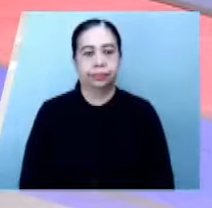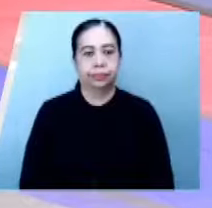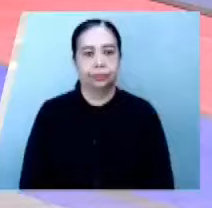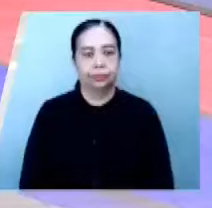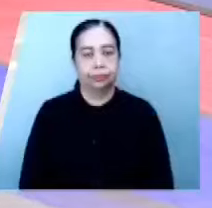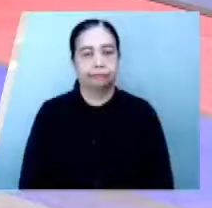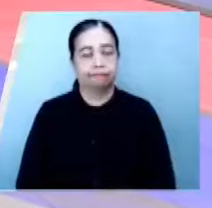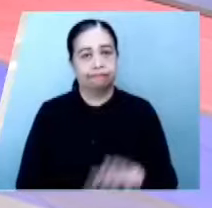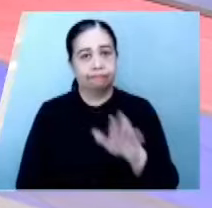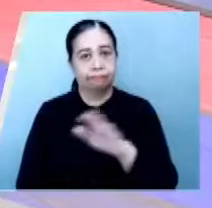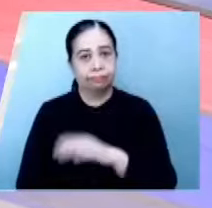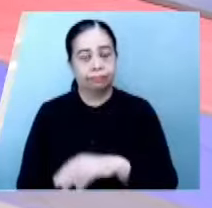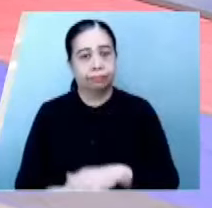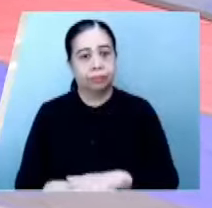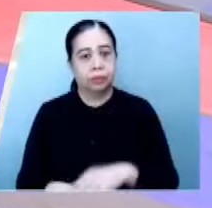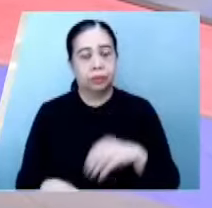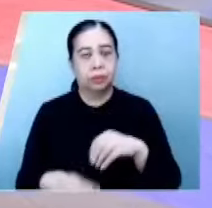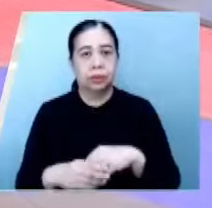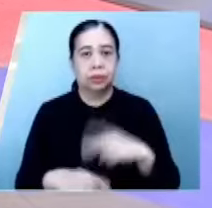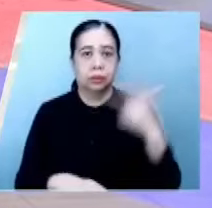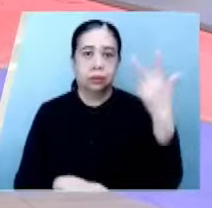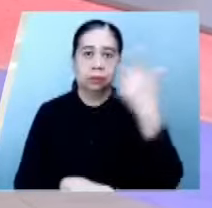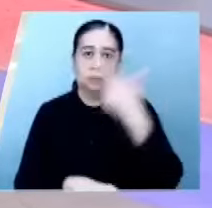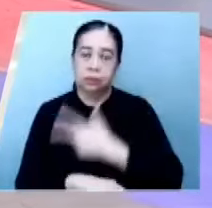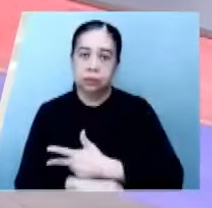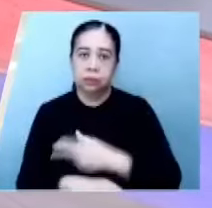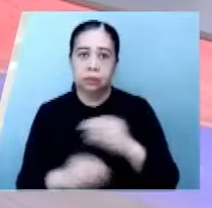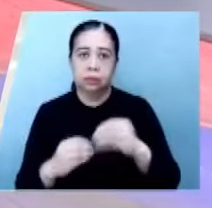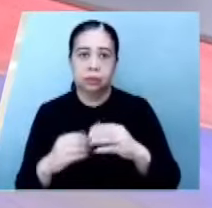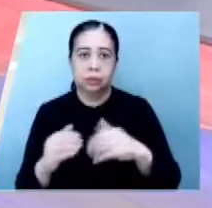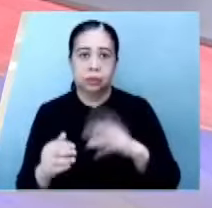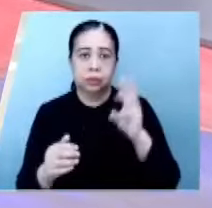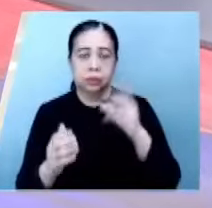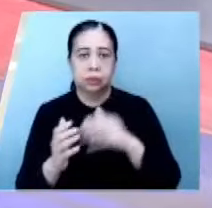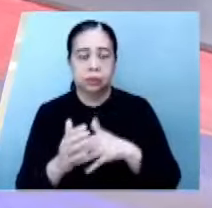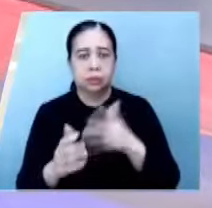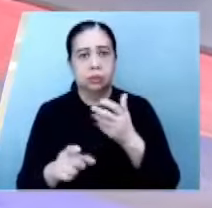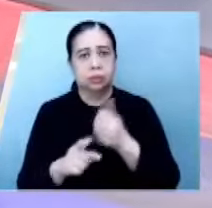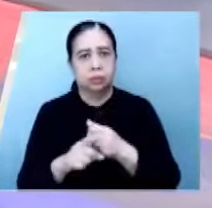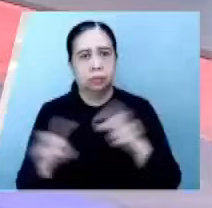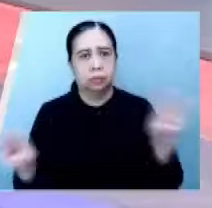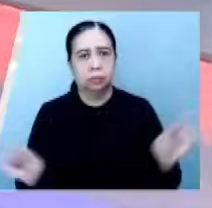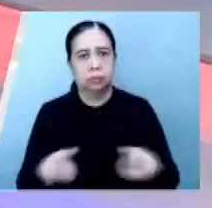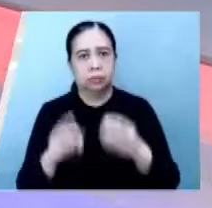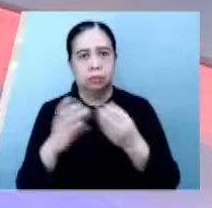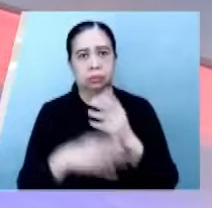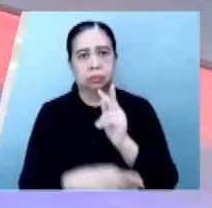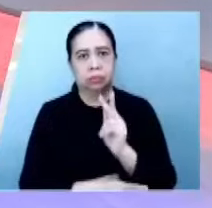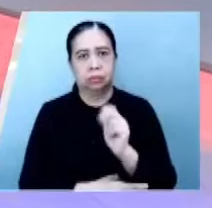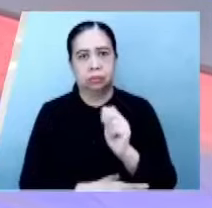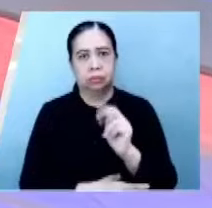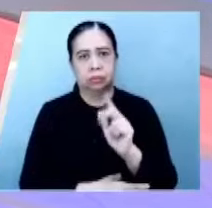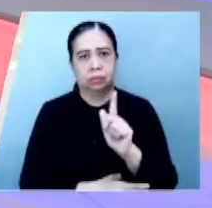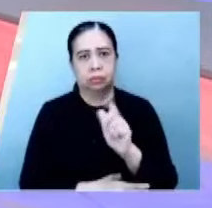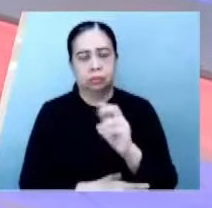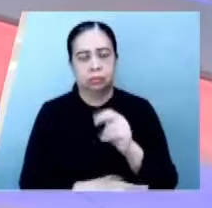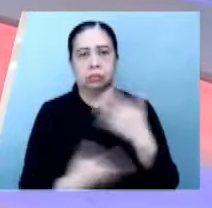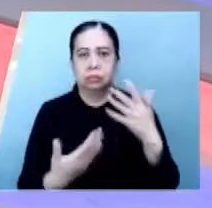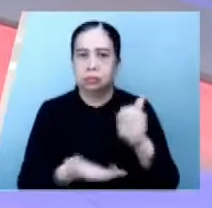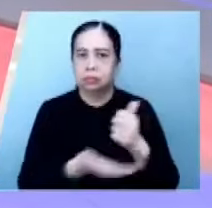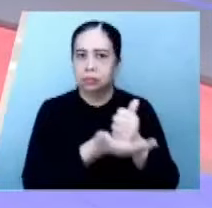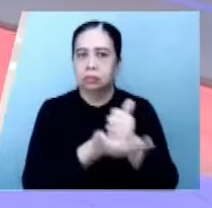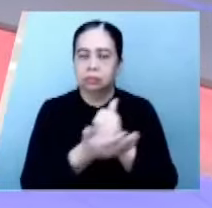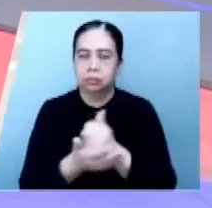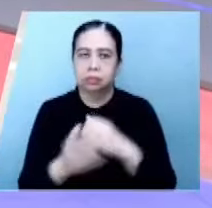Mga kapuso, sa loob lang ng tatlong araw ay mahigit 6,000 apektado ng Bulkang Canlaon ang natulungan ng GMA